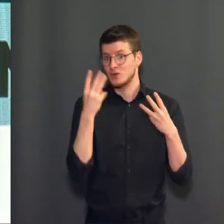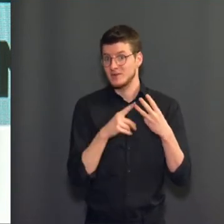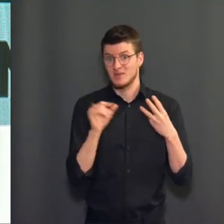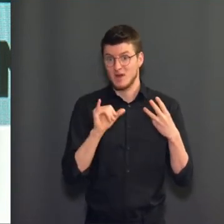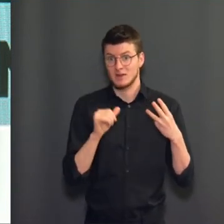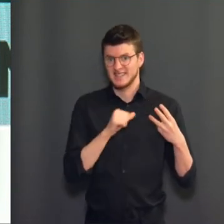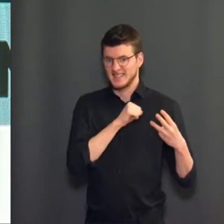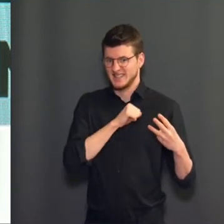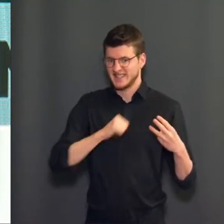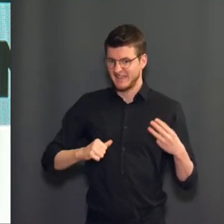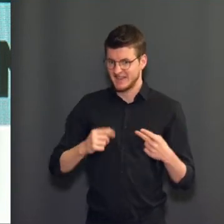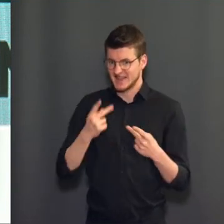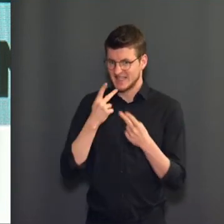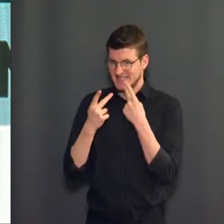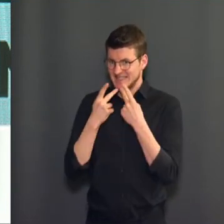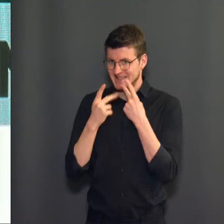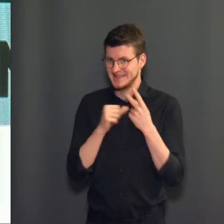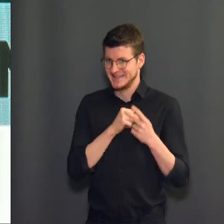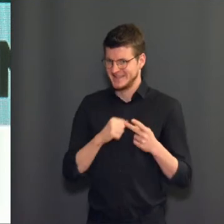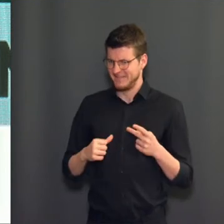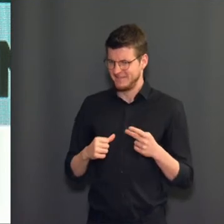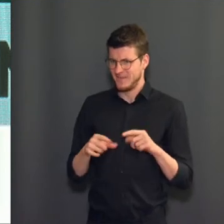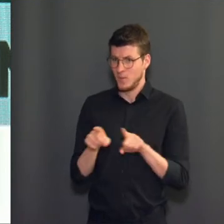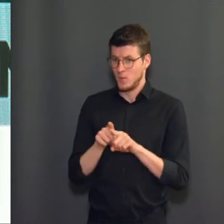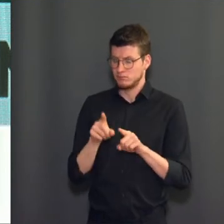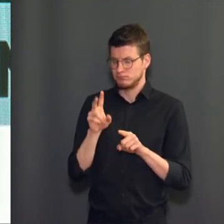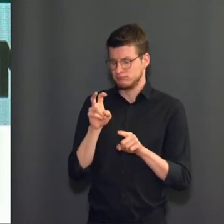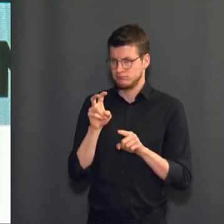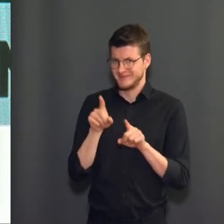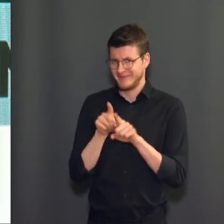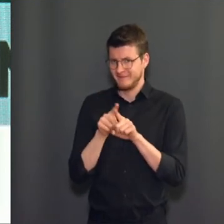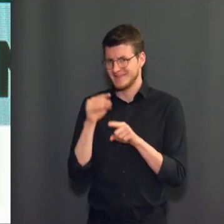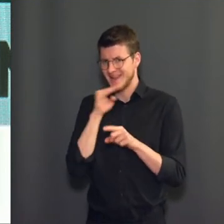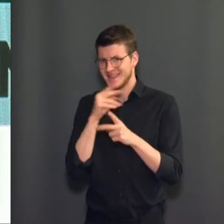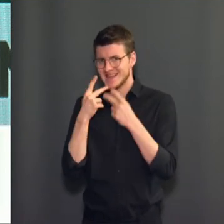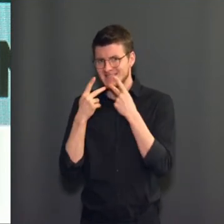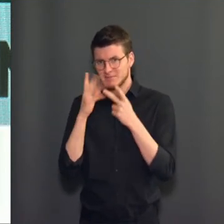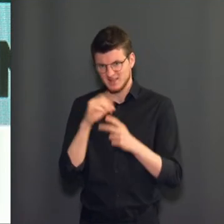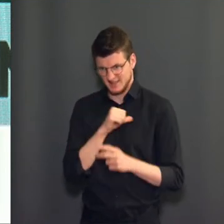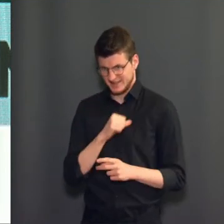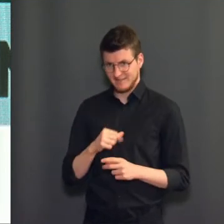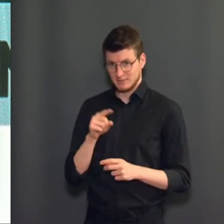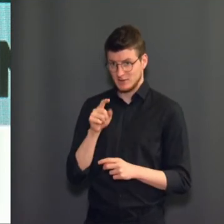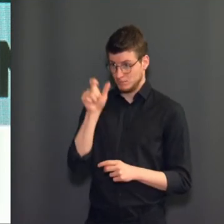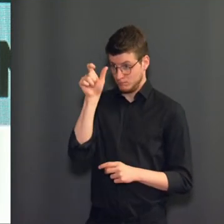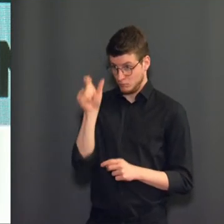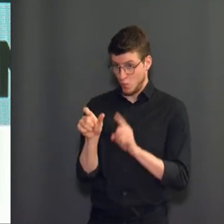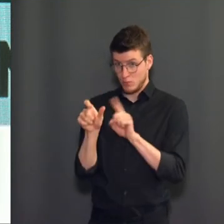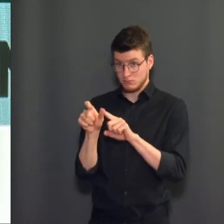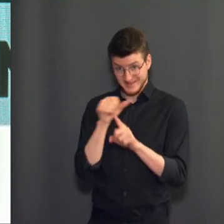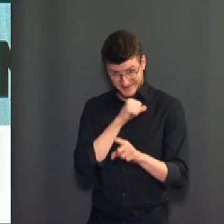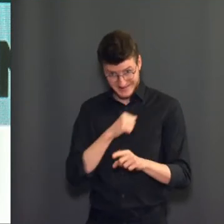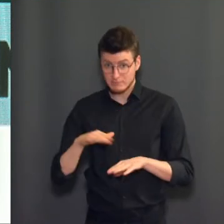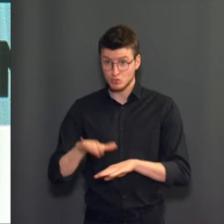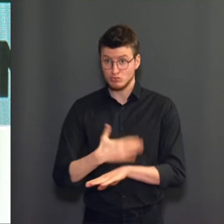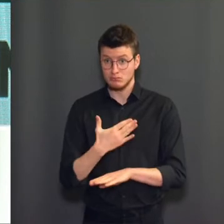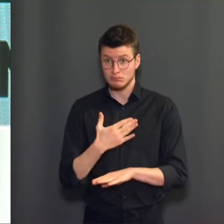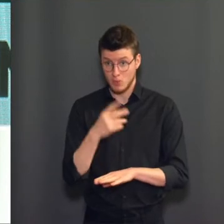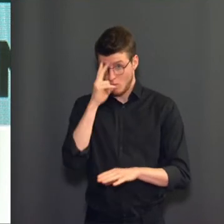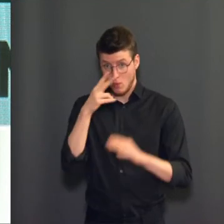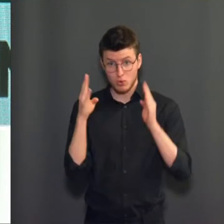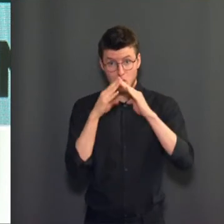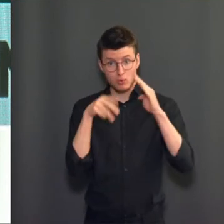testen, sneltesten, die uitgevoerd worden van A tot Z door de burger zelf thuis.